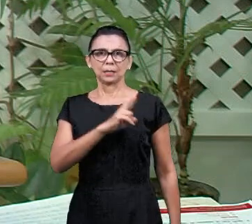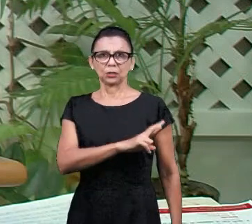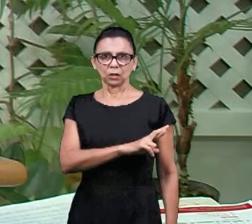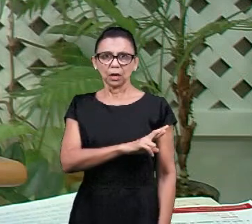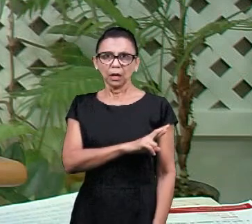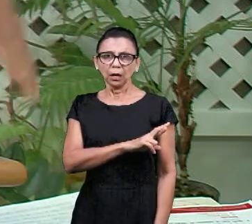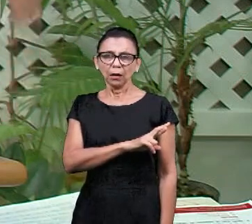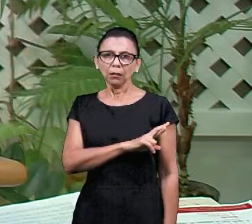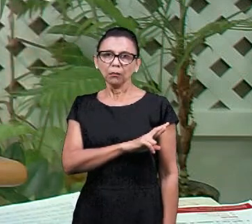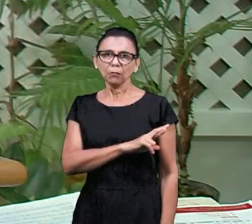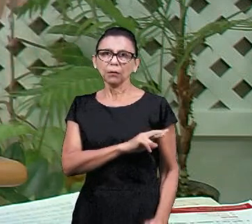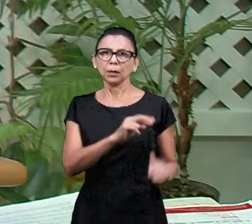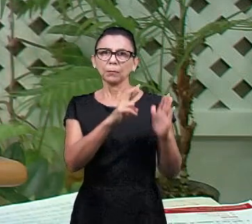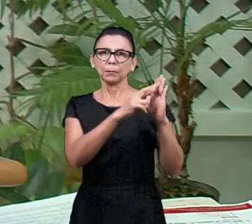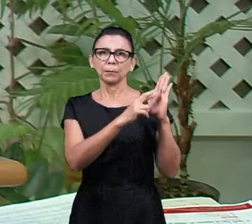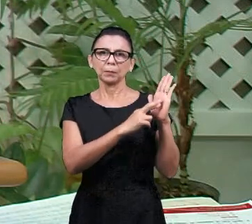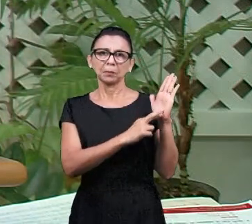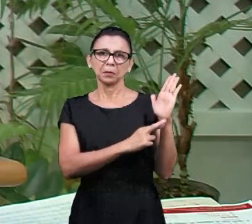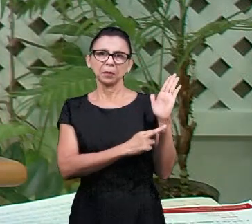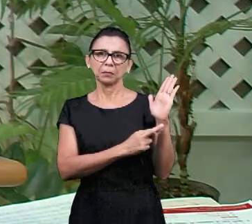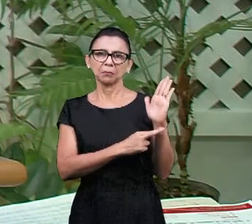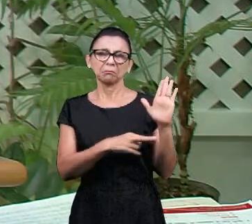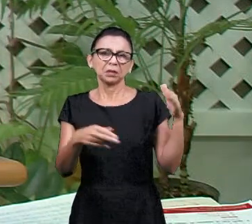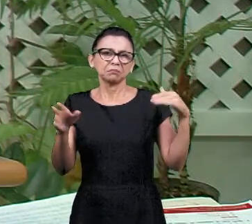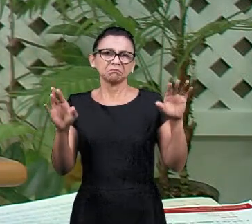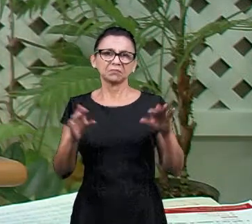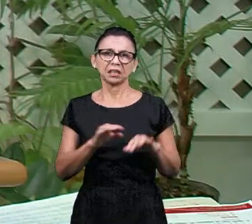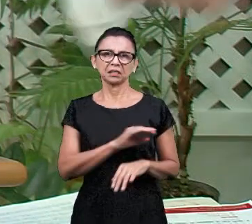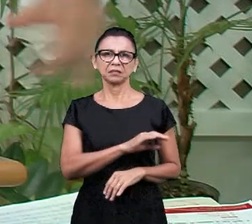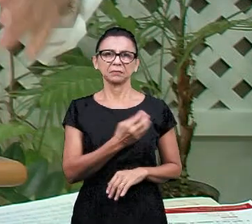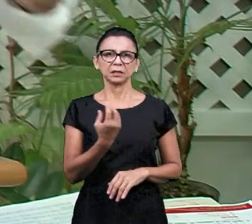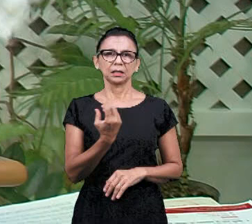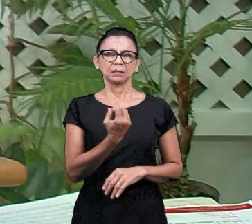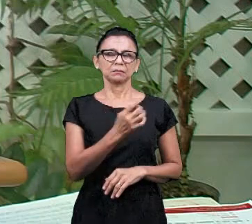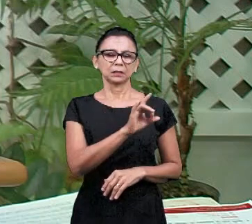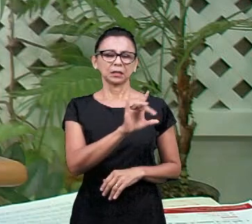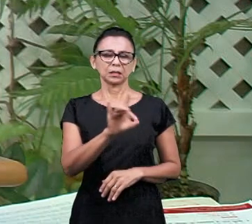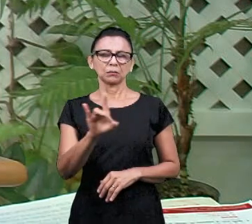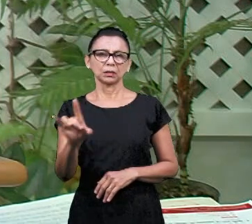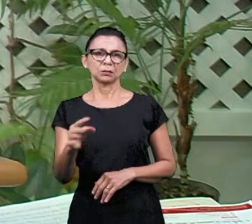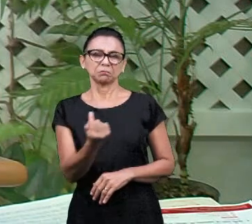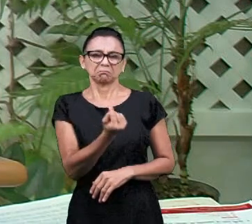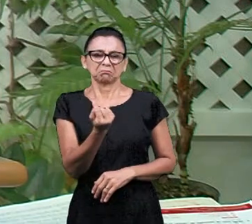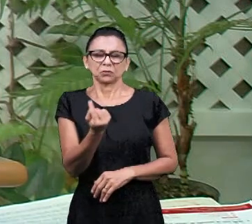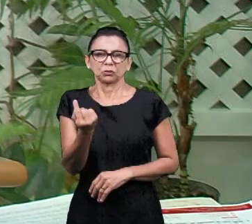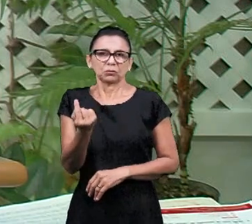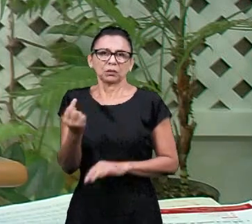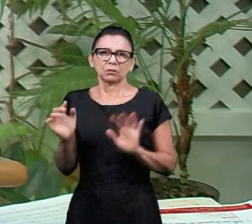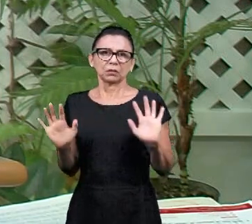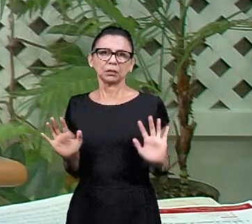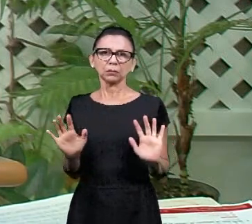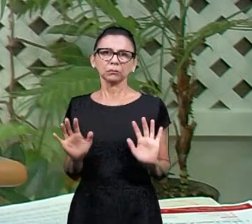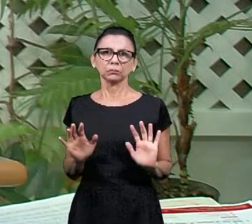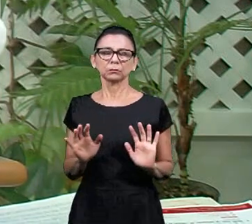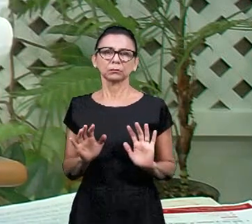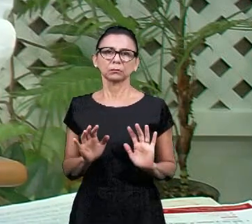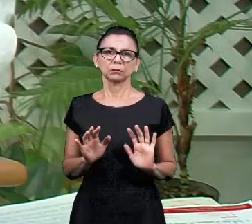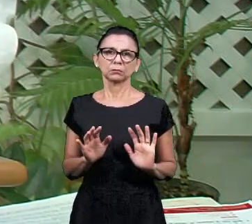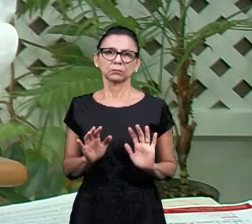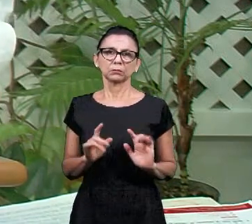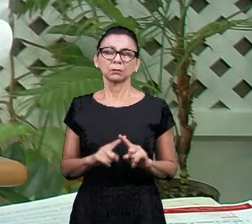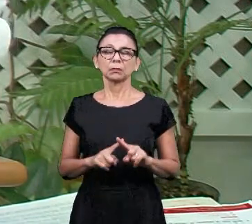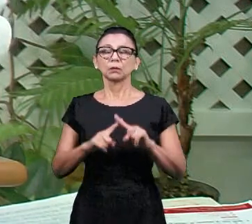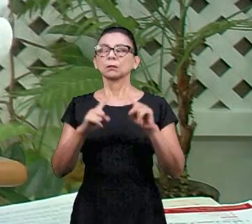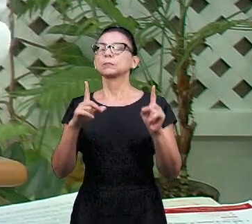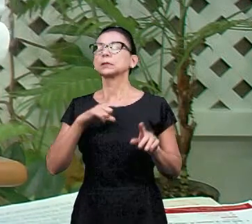Elle va continuer à passer. En demandant de l'argent, en faisant de belles choses par-ci, par-là. Mais,